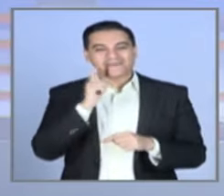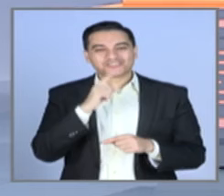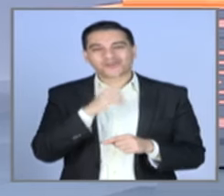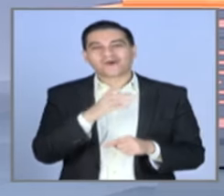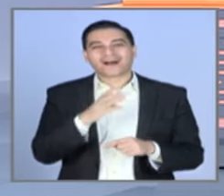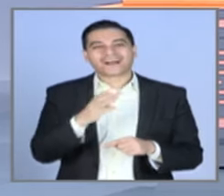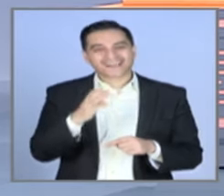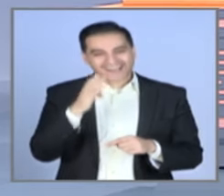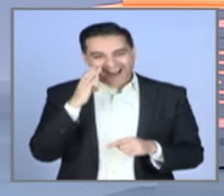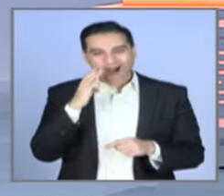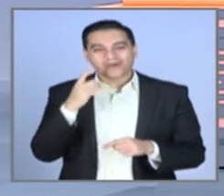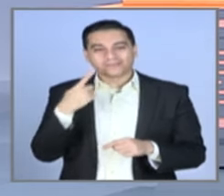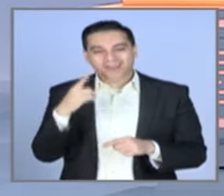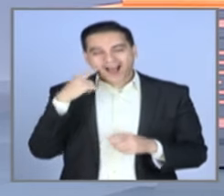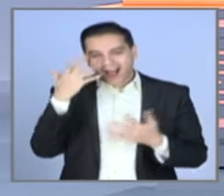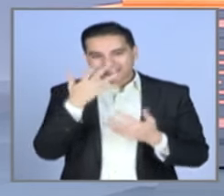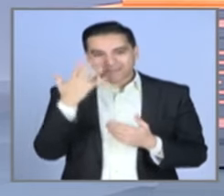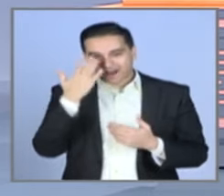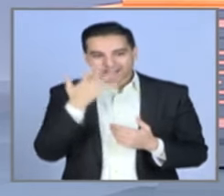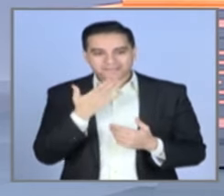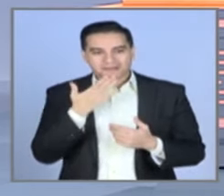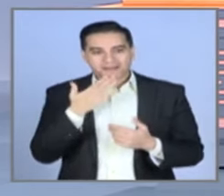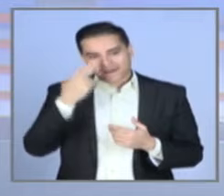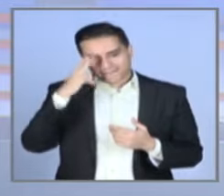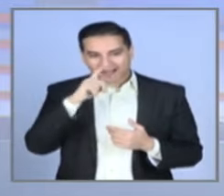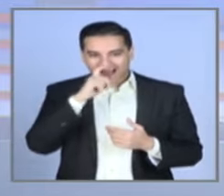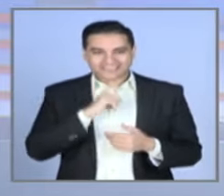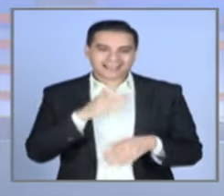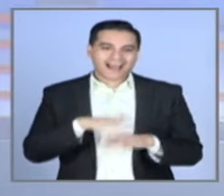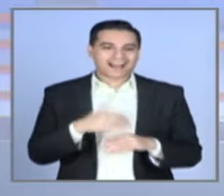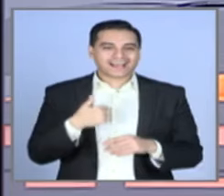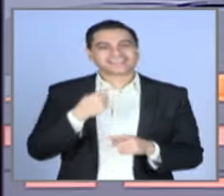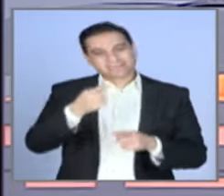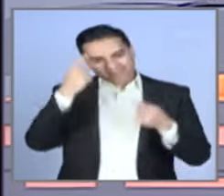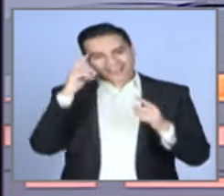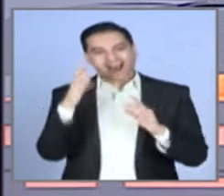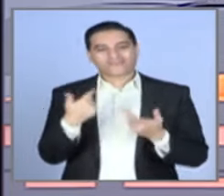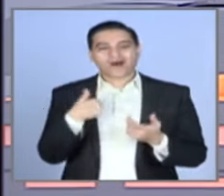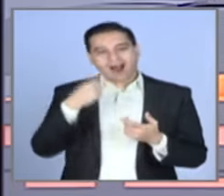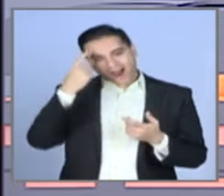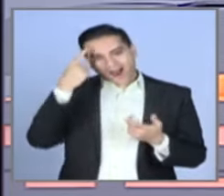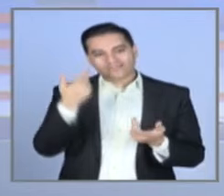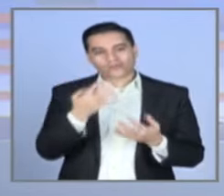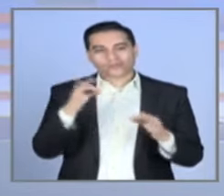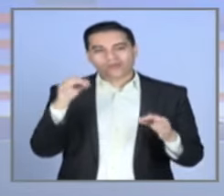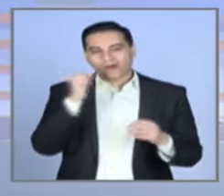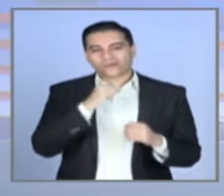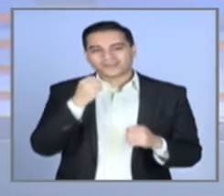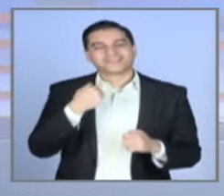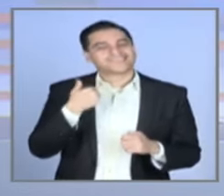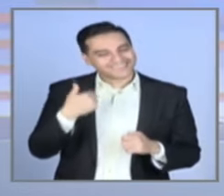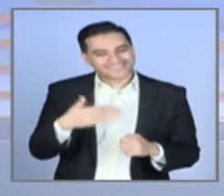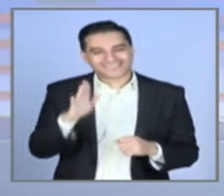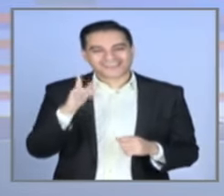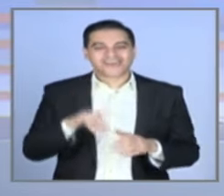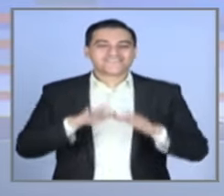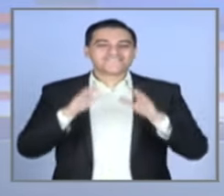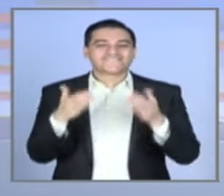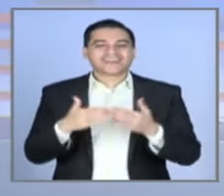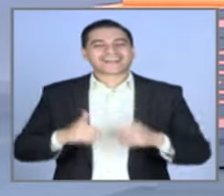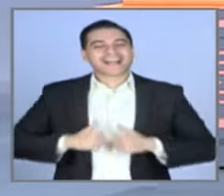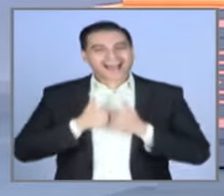صح. أسمر يا سمراني. من أساك علي. الله ما أنت حافظاها. ولا حافظاها والله كلها. طيب فريق الحياة